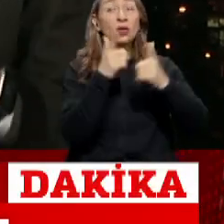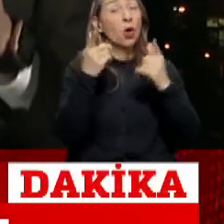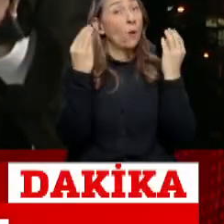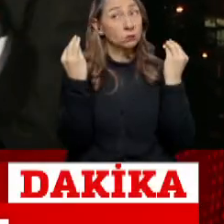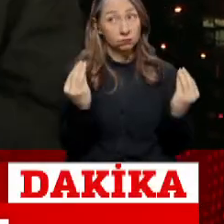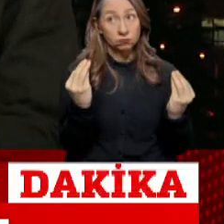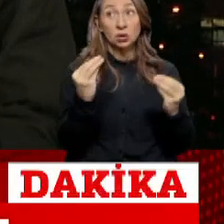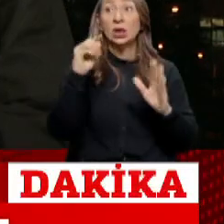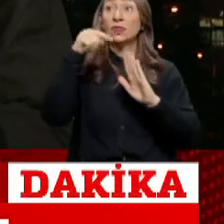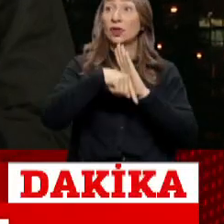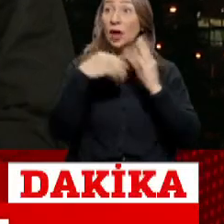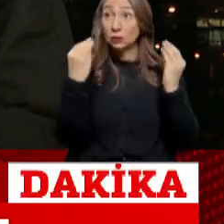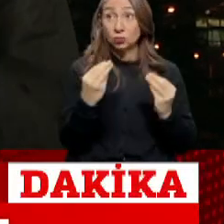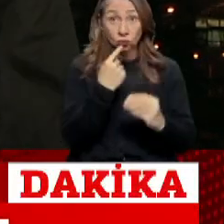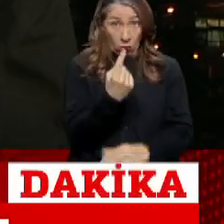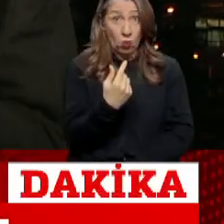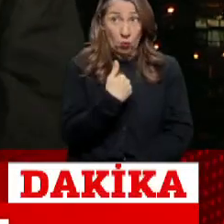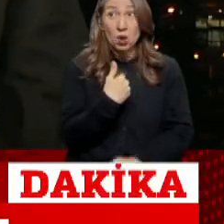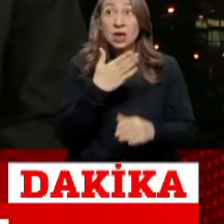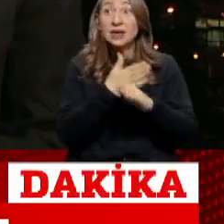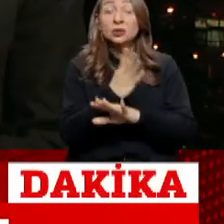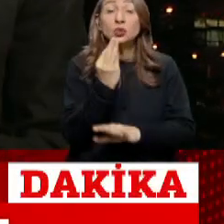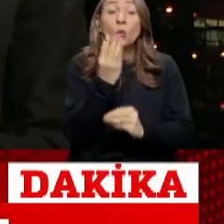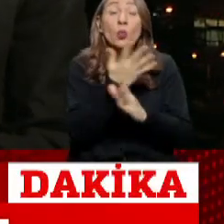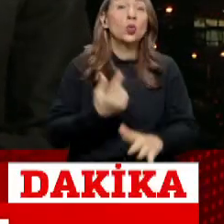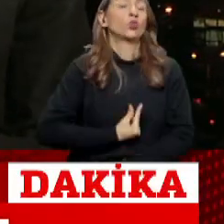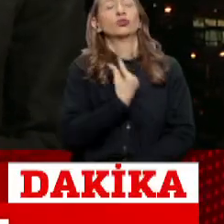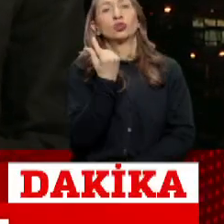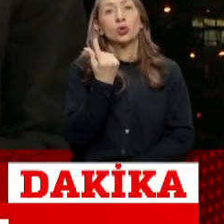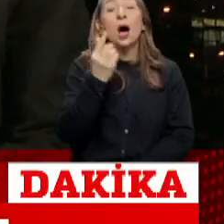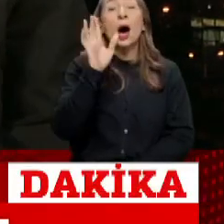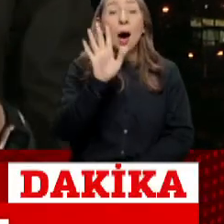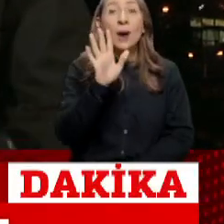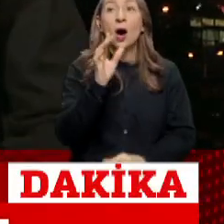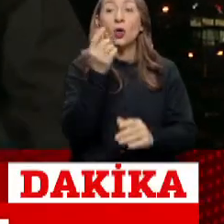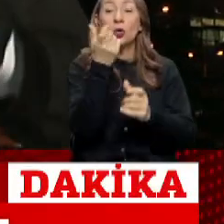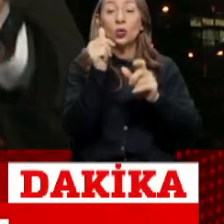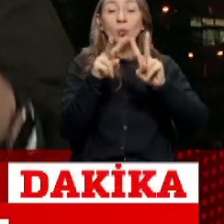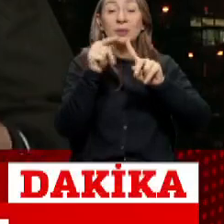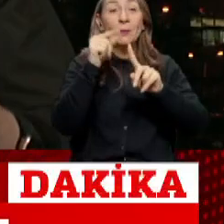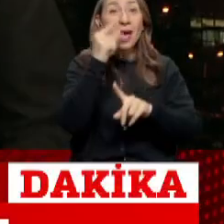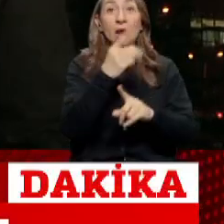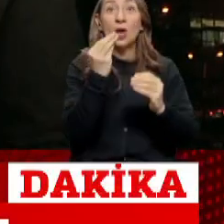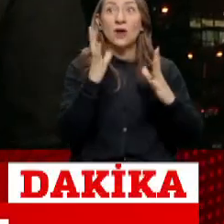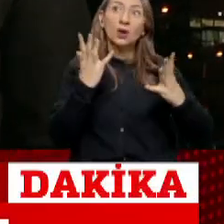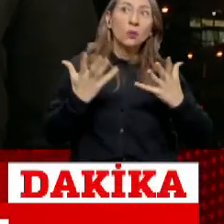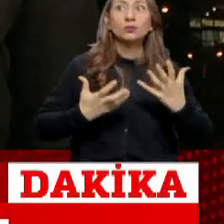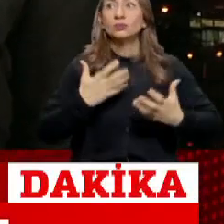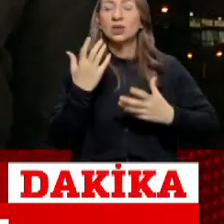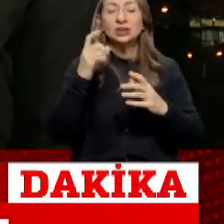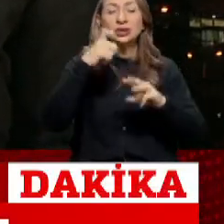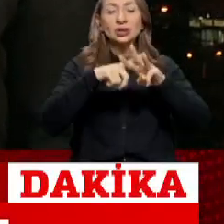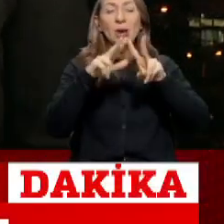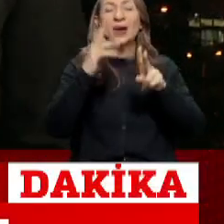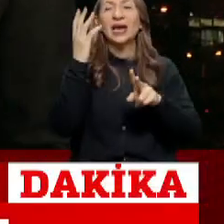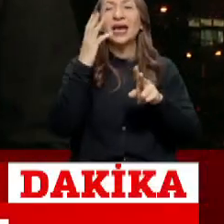iyiydi, içerik çok iyiydi söylüyorum ya. Gerçekten büyük umut ışığı. Fakat Ümit Özlale biraz daha coşkulu şey yaptı ve Cem